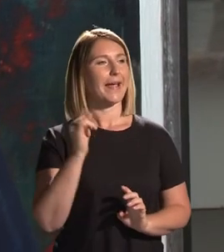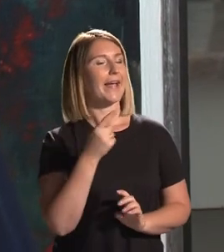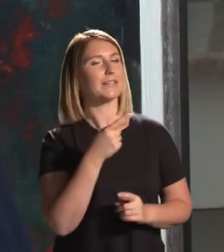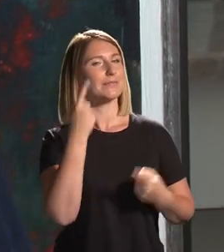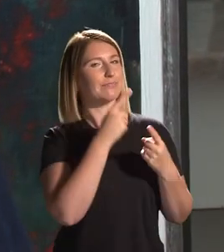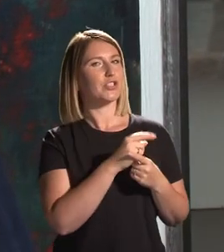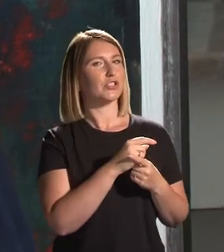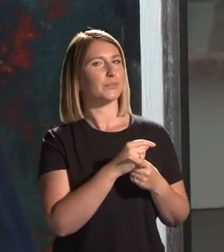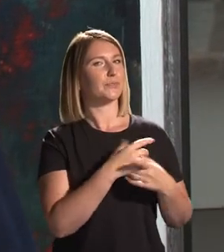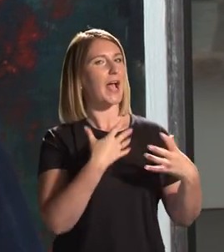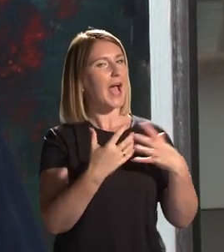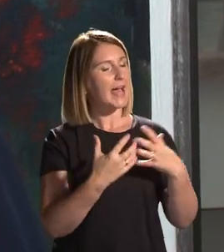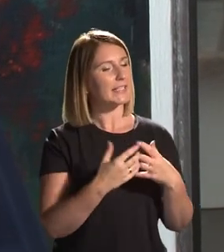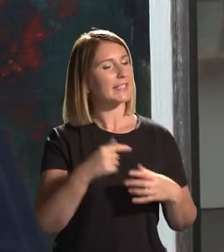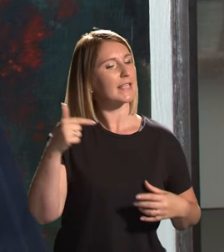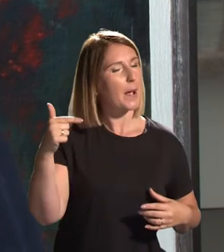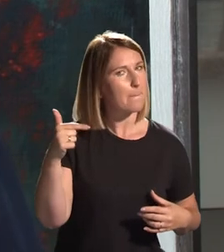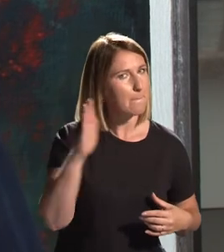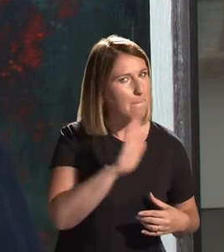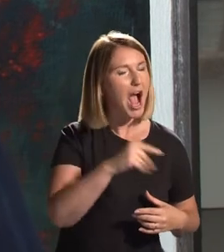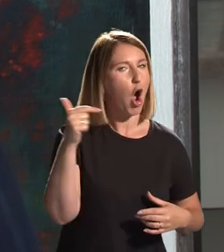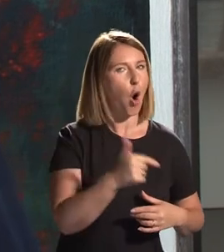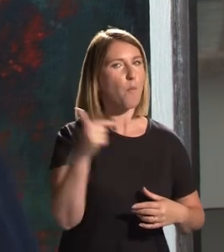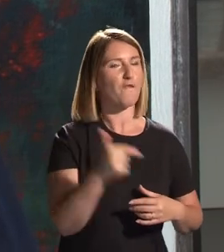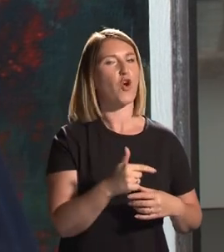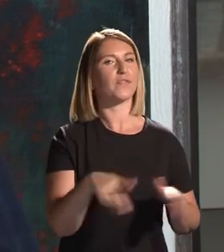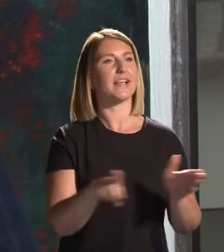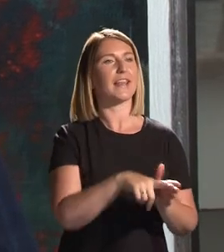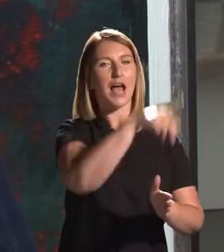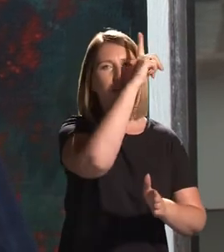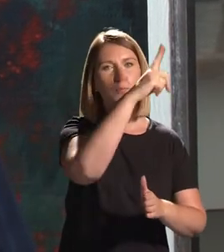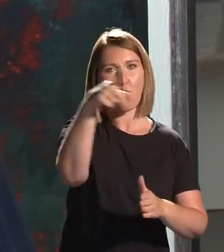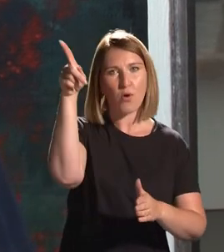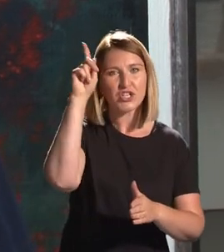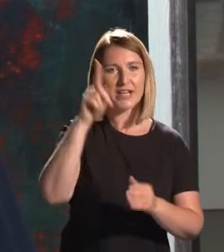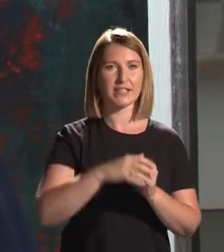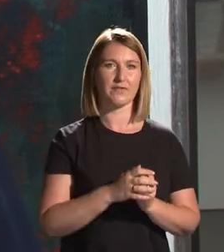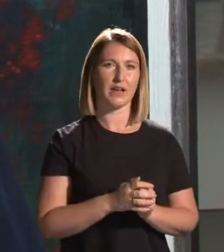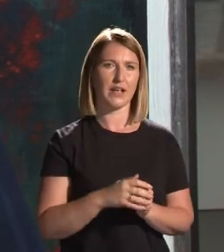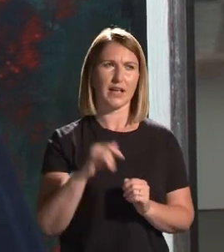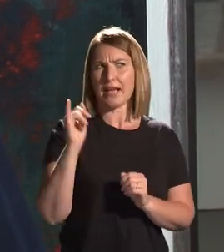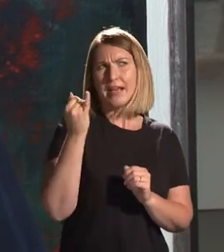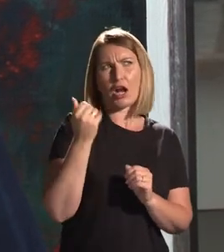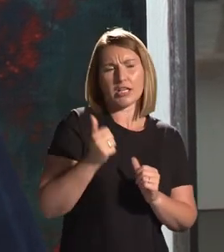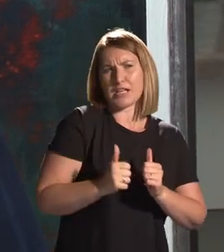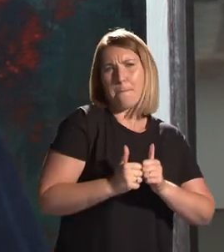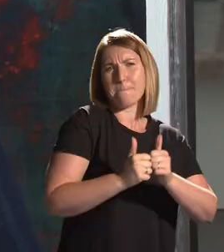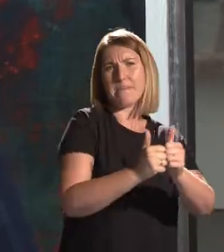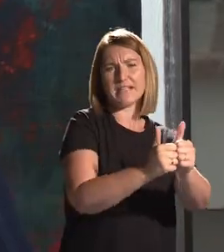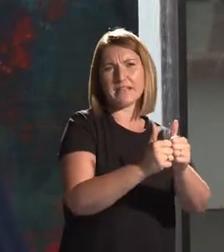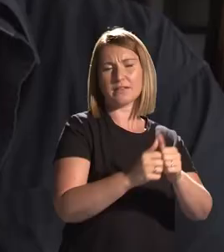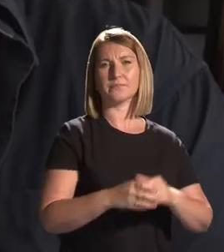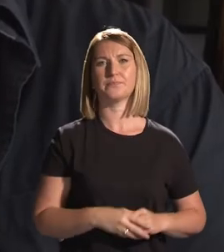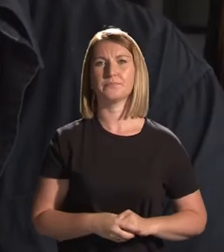ma jakąś społeczną powinność, ma jakieś obowiązki wobec społeczności, która no, jest potencjalnym jego odbiorcą, jego dzieł, jego